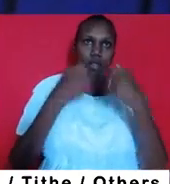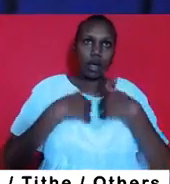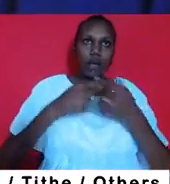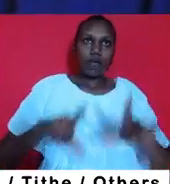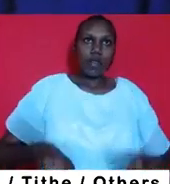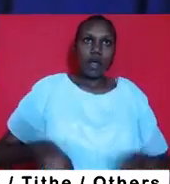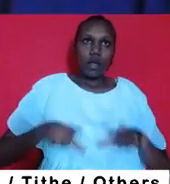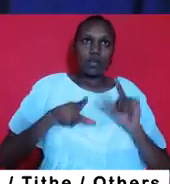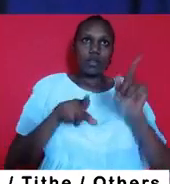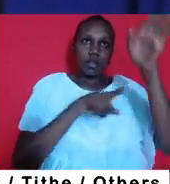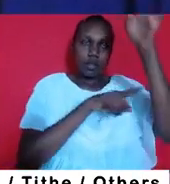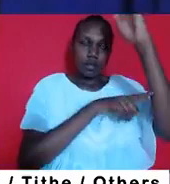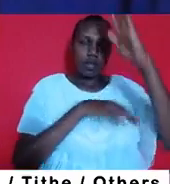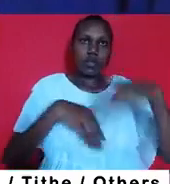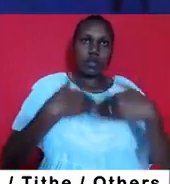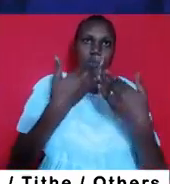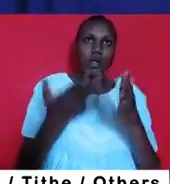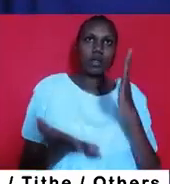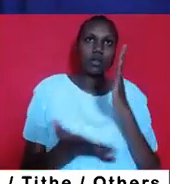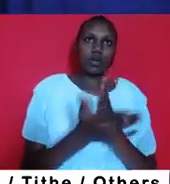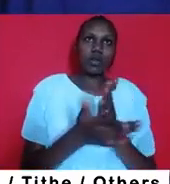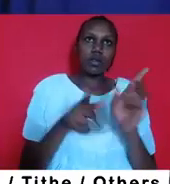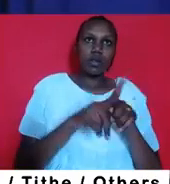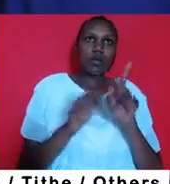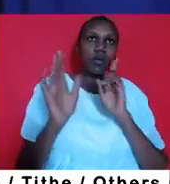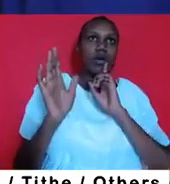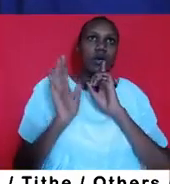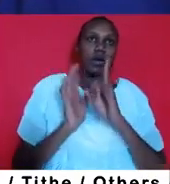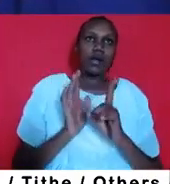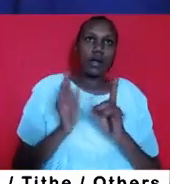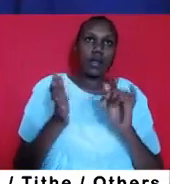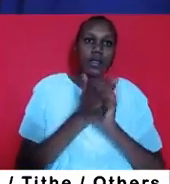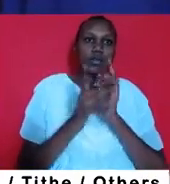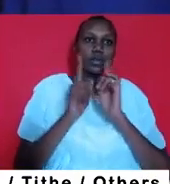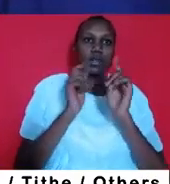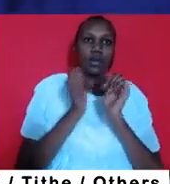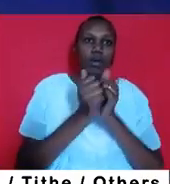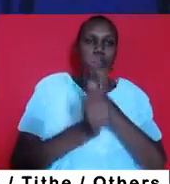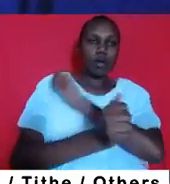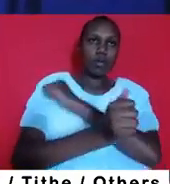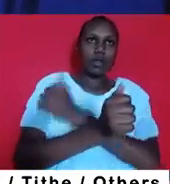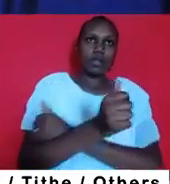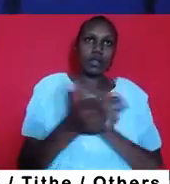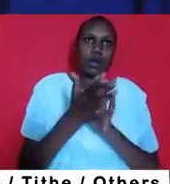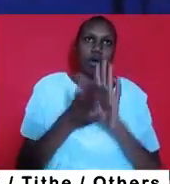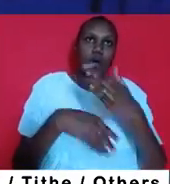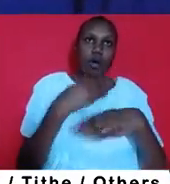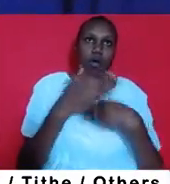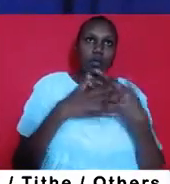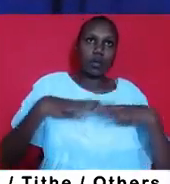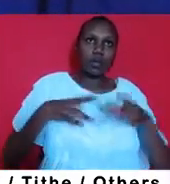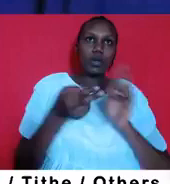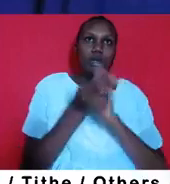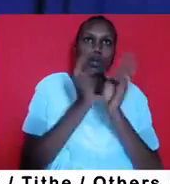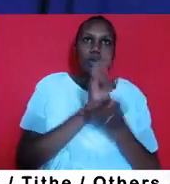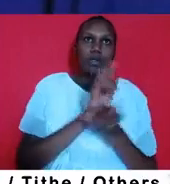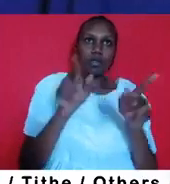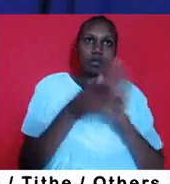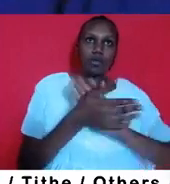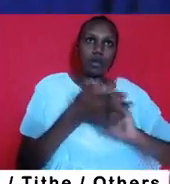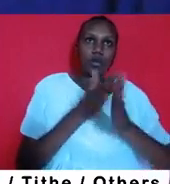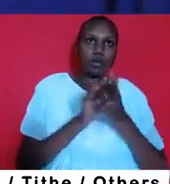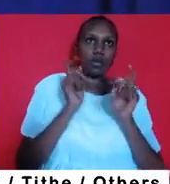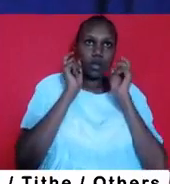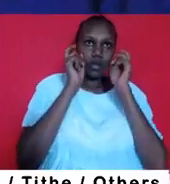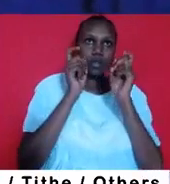Naye amewapa wahudumu wake mamlaka na amri, wanene kwa uwezo kwa watu wake wanaotubu gofira na ondoleo la dhambi